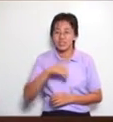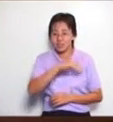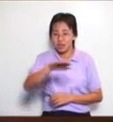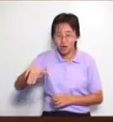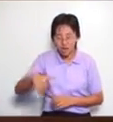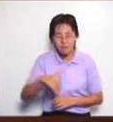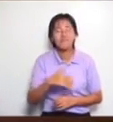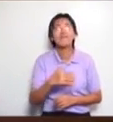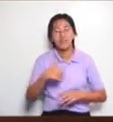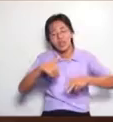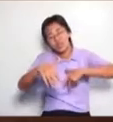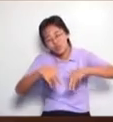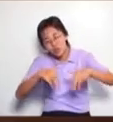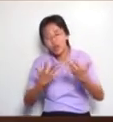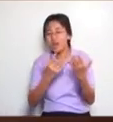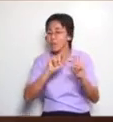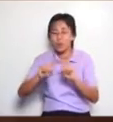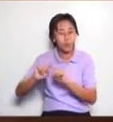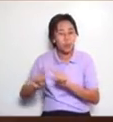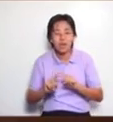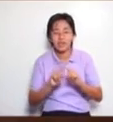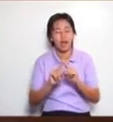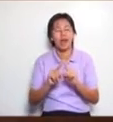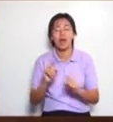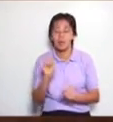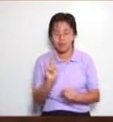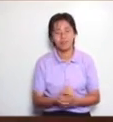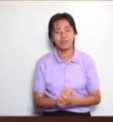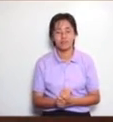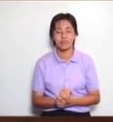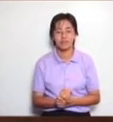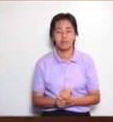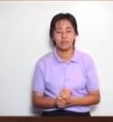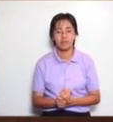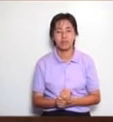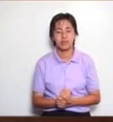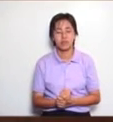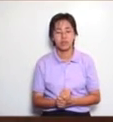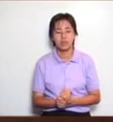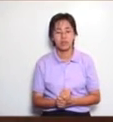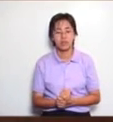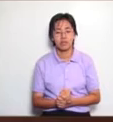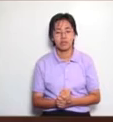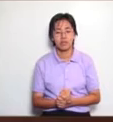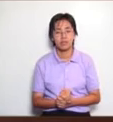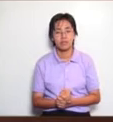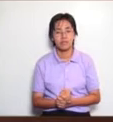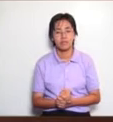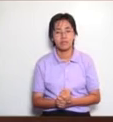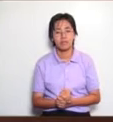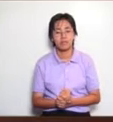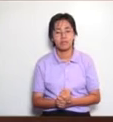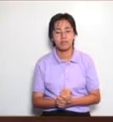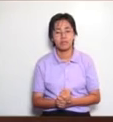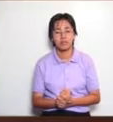ที่ถูกสร้างมานโลกนมีมากกหน่งฝาก ตันหารมีฝากศุธรีกมีฝากบัรศพมีฝากมนงาม มฝากอับรัก